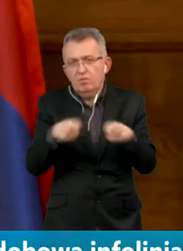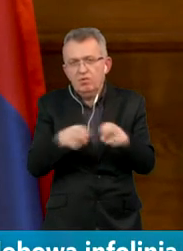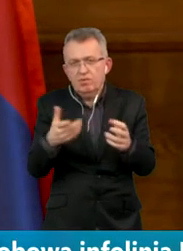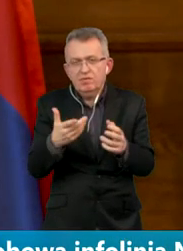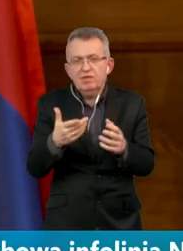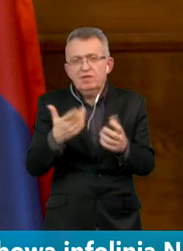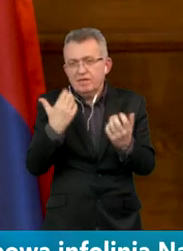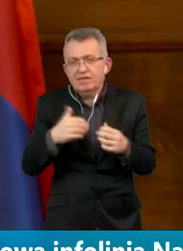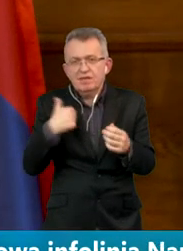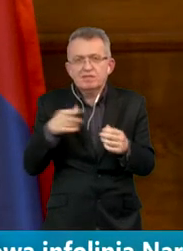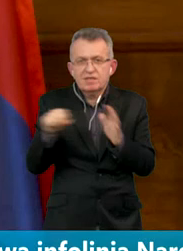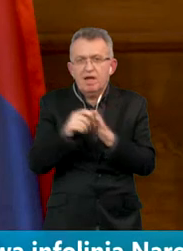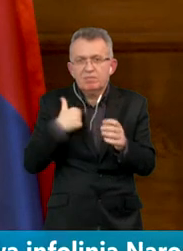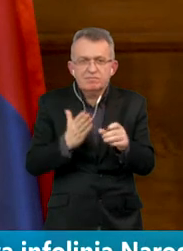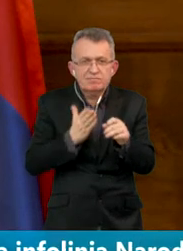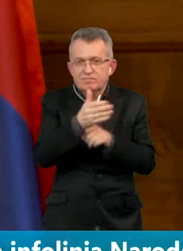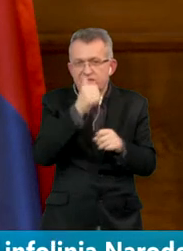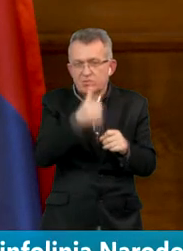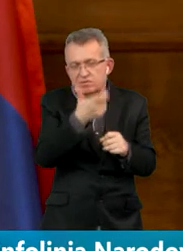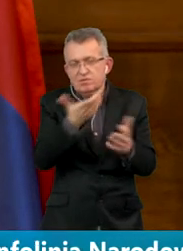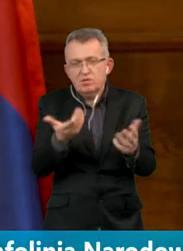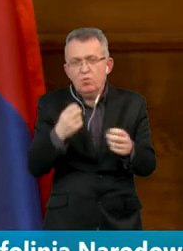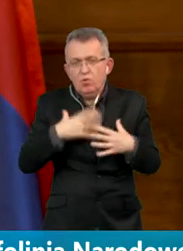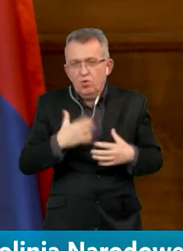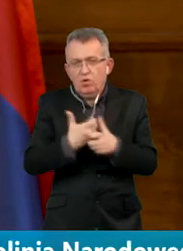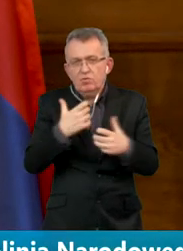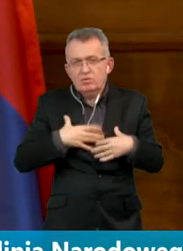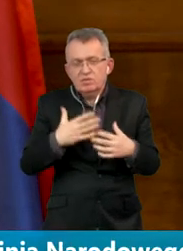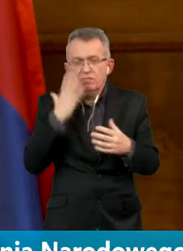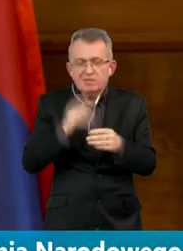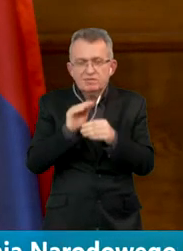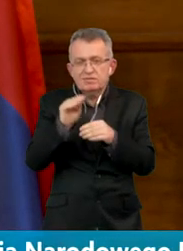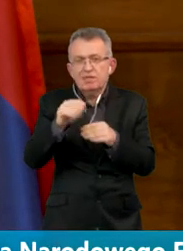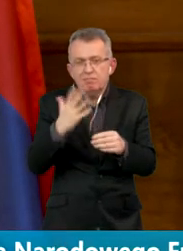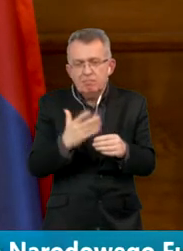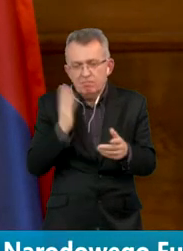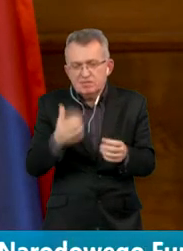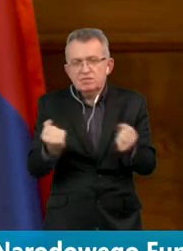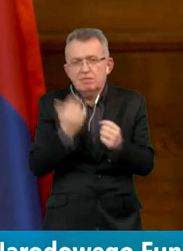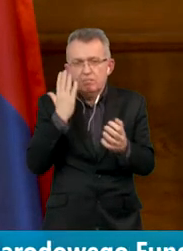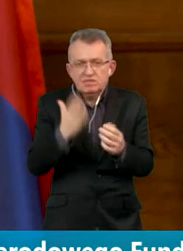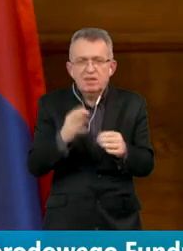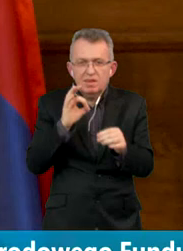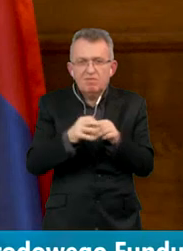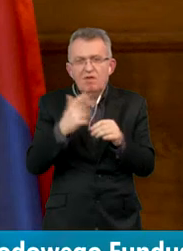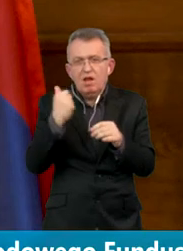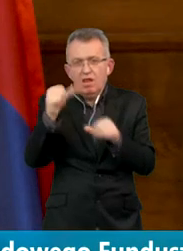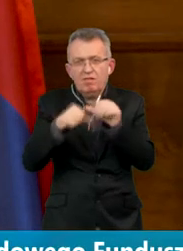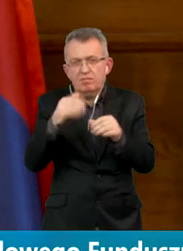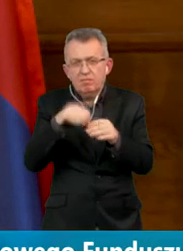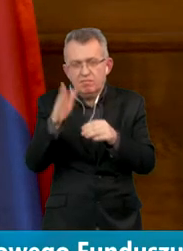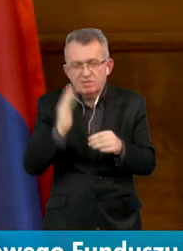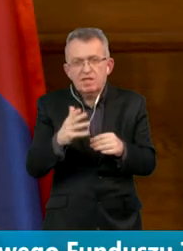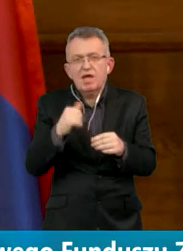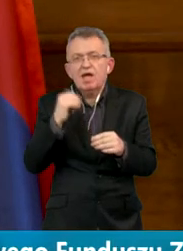czy umożliwia nam zrobienia tej łazienki. Natomiast ten proces trwa, będzie trwał pewnie jeszcze przez parę lat, ale chcę zapewnić, że